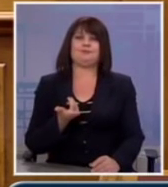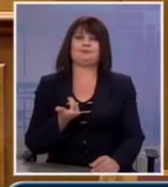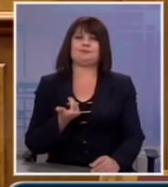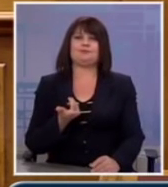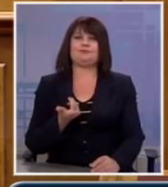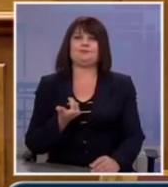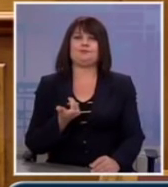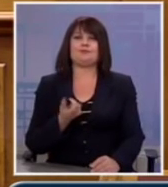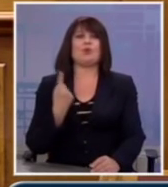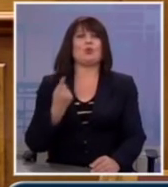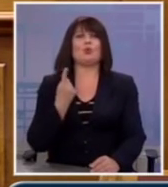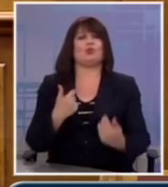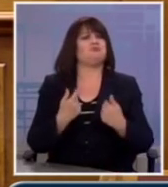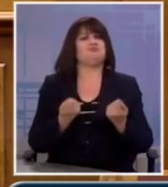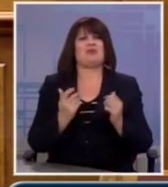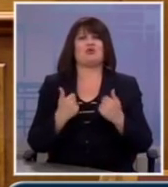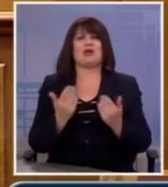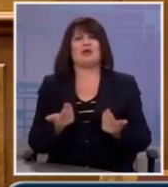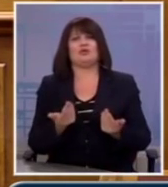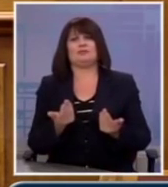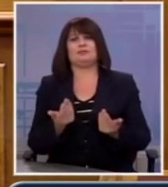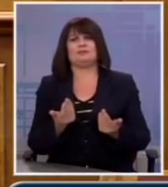ότι δεν συνηθίζω.